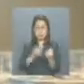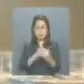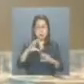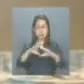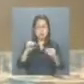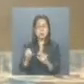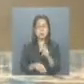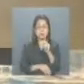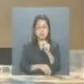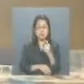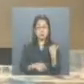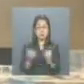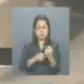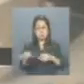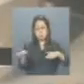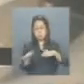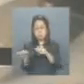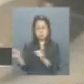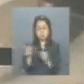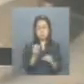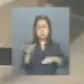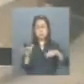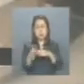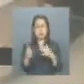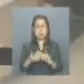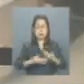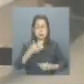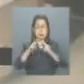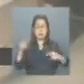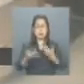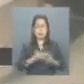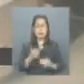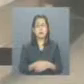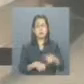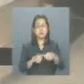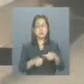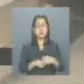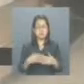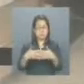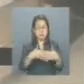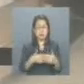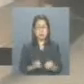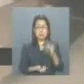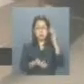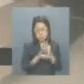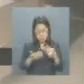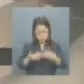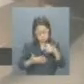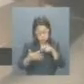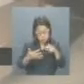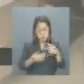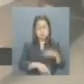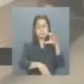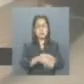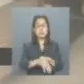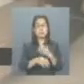นประตูเลื่อนด้านหน้าของซูเปอร์มาร์เก็ตในเขตปาล์มโคสต์ของรัฐฟลอริดาโดยขณะนี้ตำรวจตั้งข้อหาขับรถโดยประมาทกับสตรี